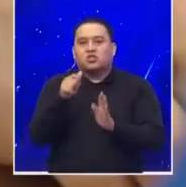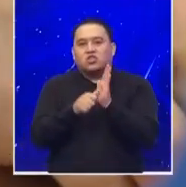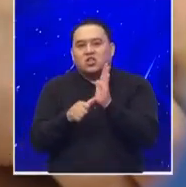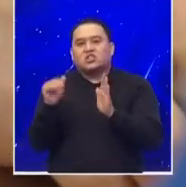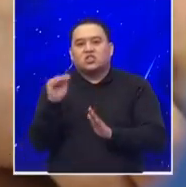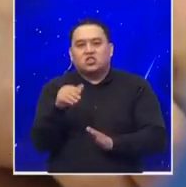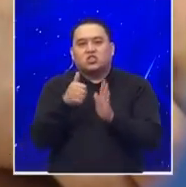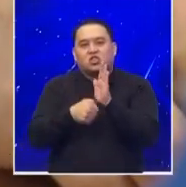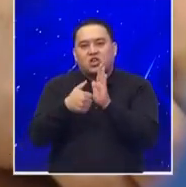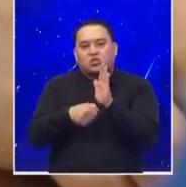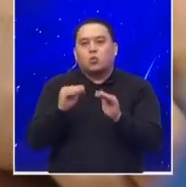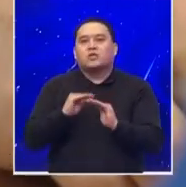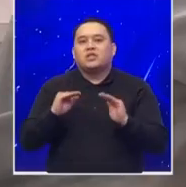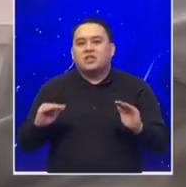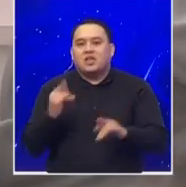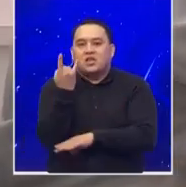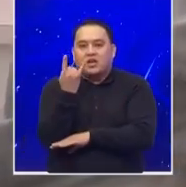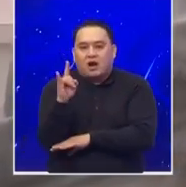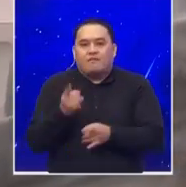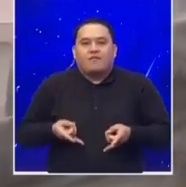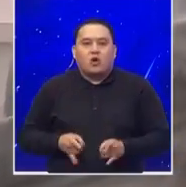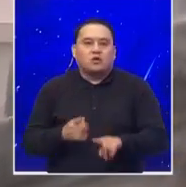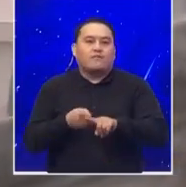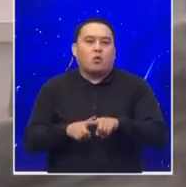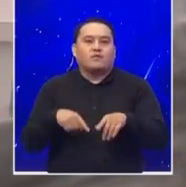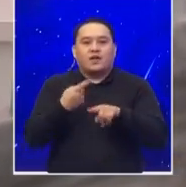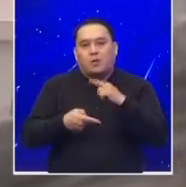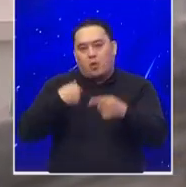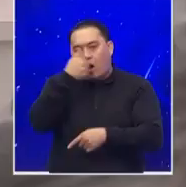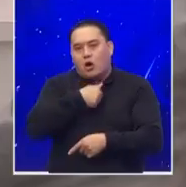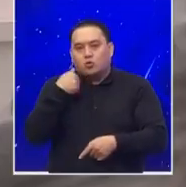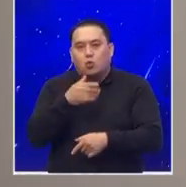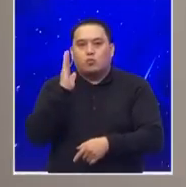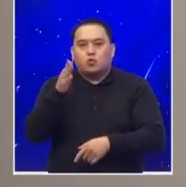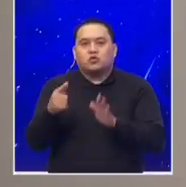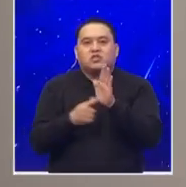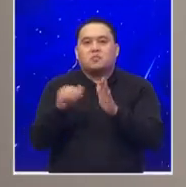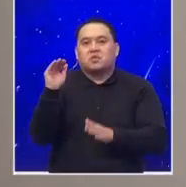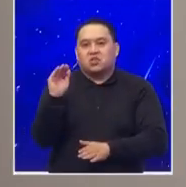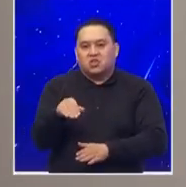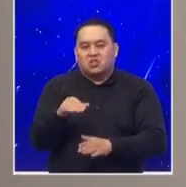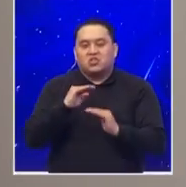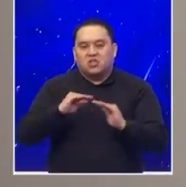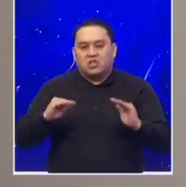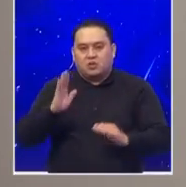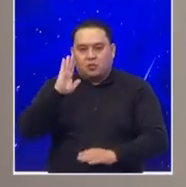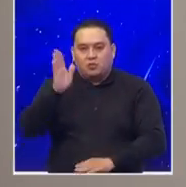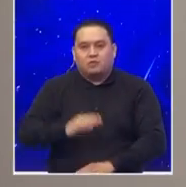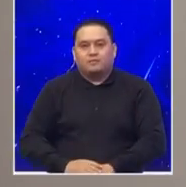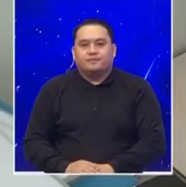родилось 6600 детей. Ожидается, что в этом году рождаемость составит 7000